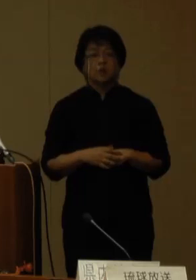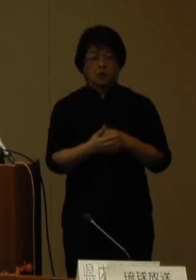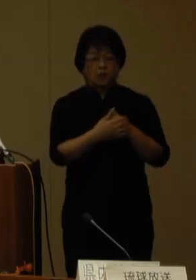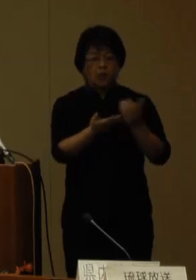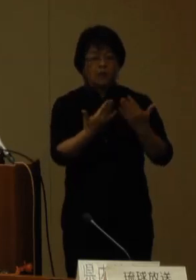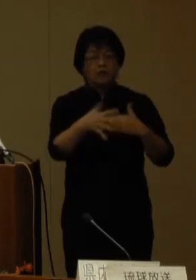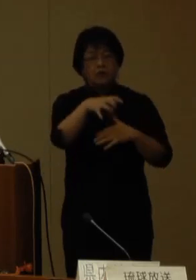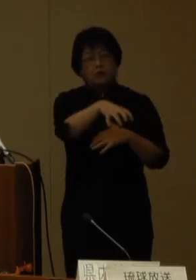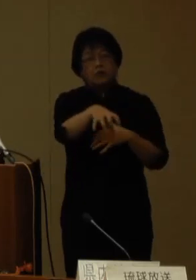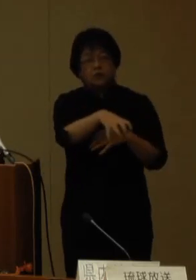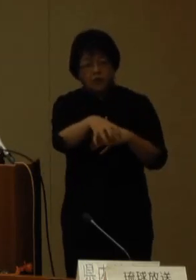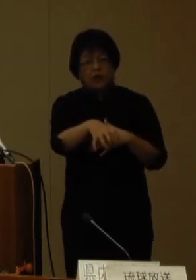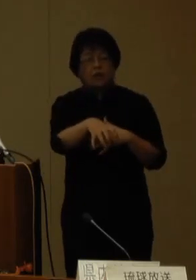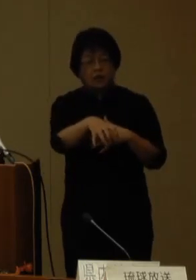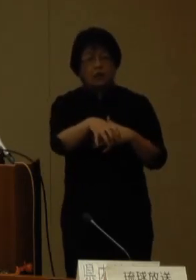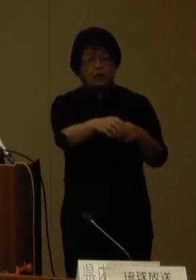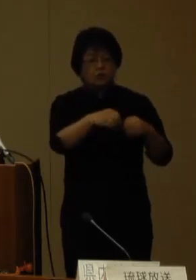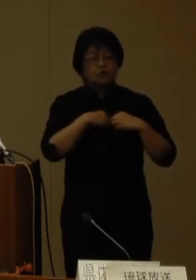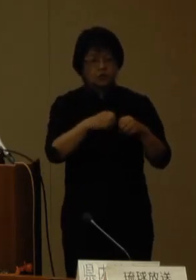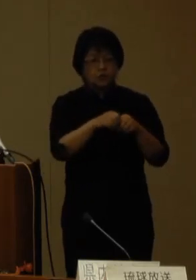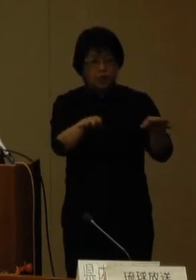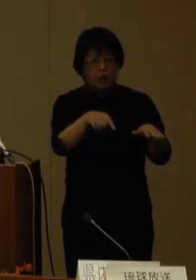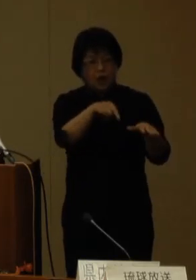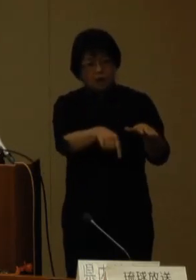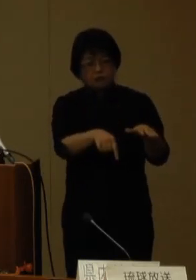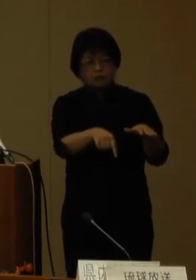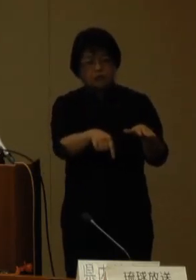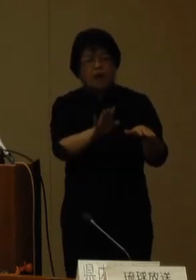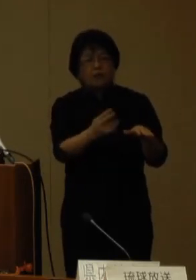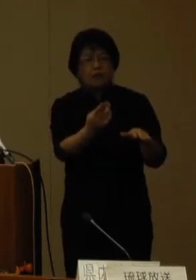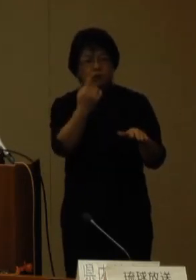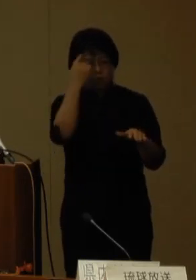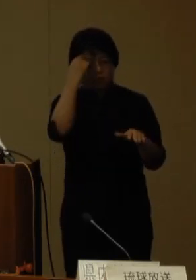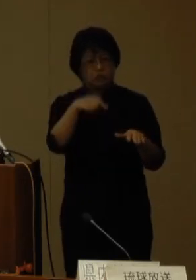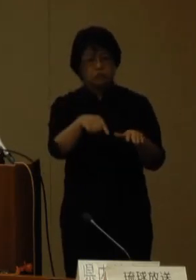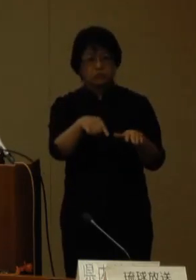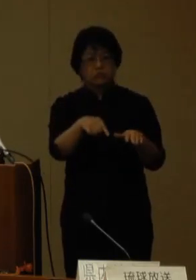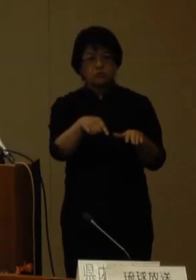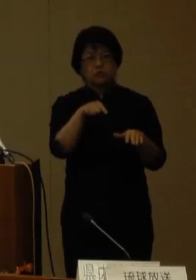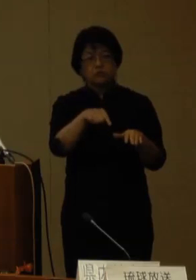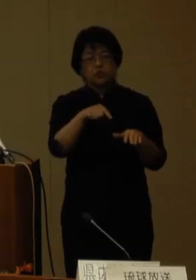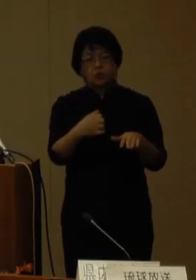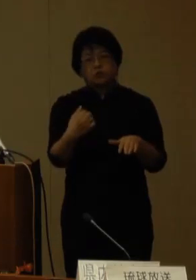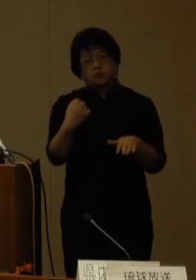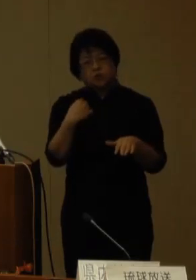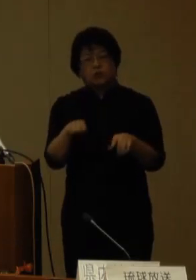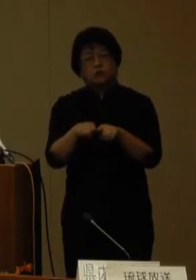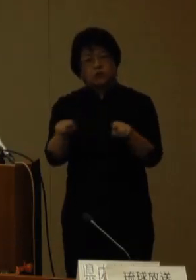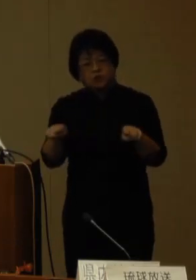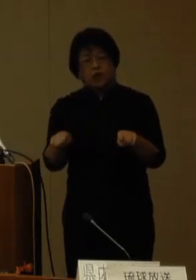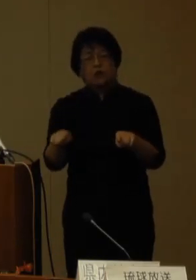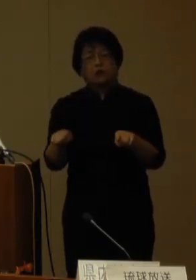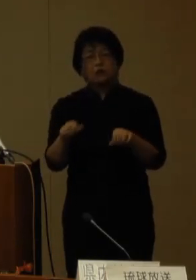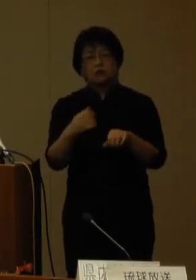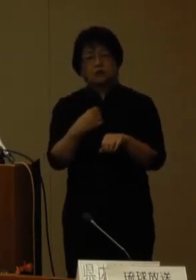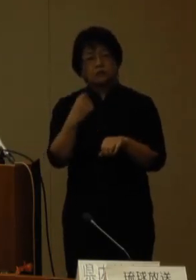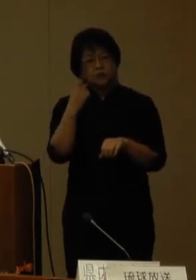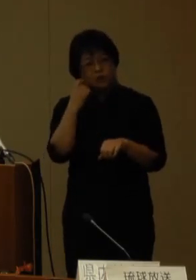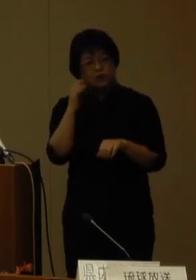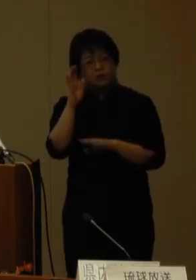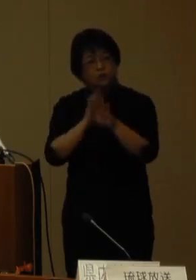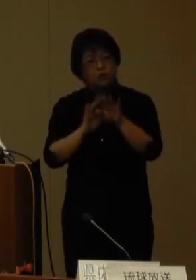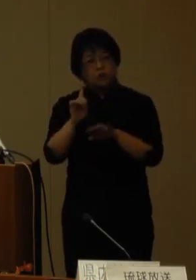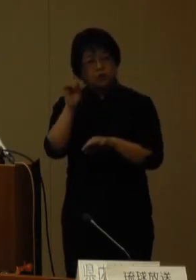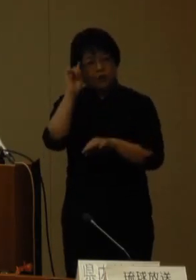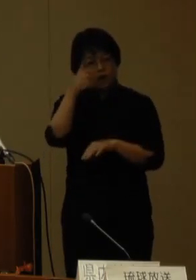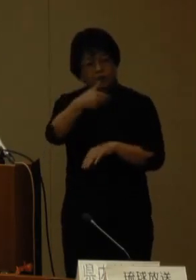ターだったり、感染が拡大してしまった可能性も否めないと思います。こうしたその強い措置が最後に取れなかったことを知事はどのように考え